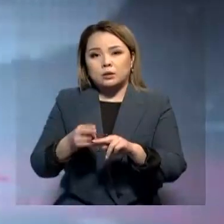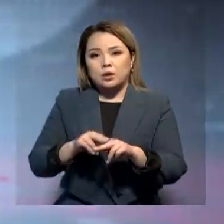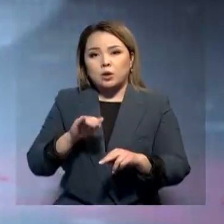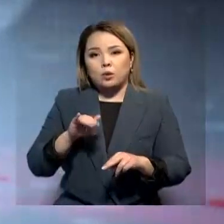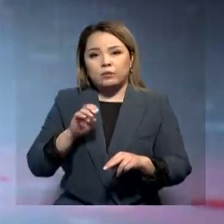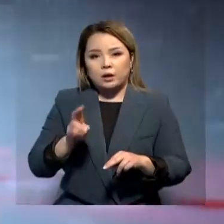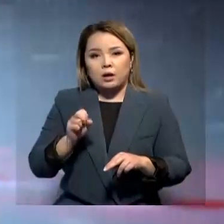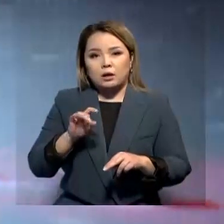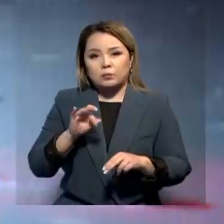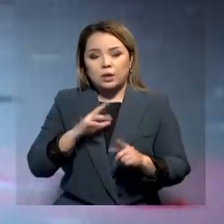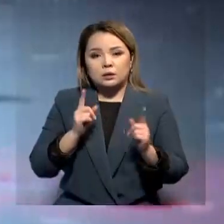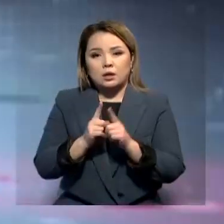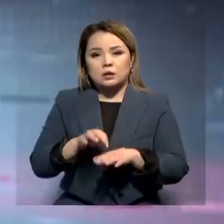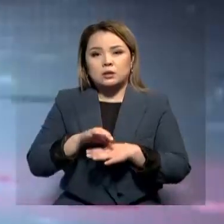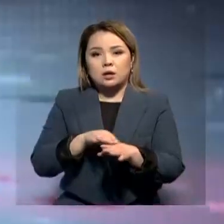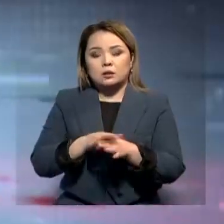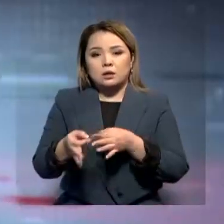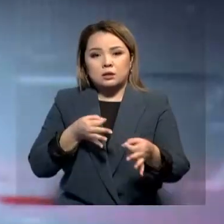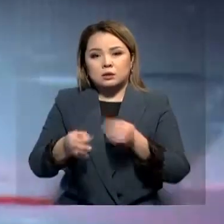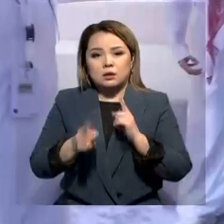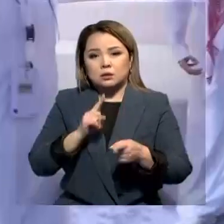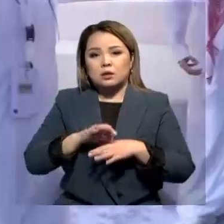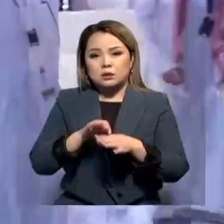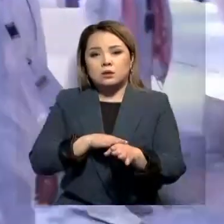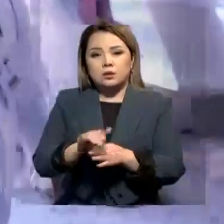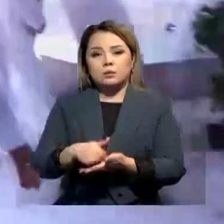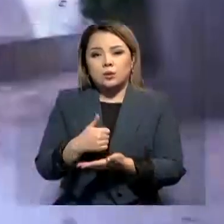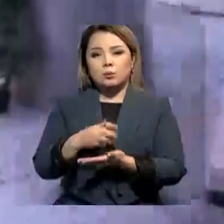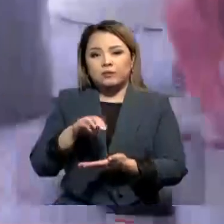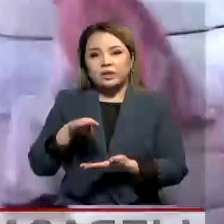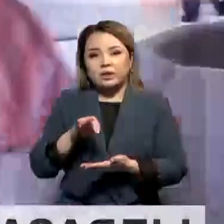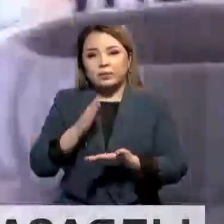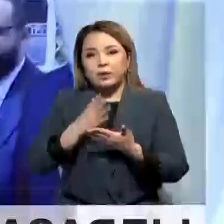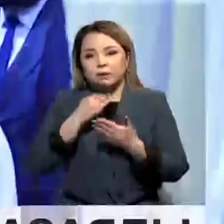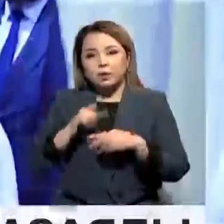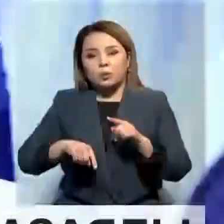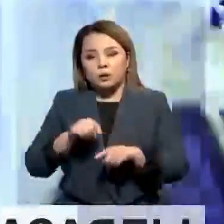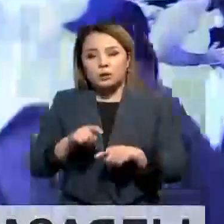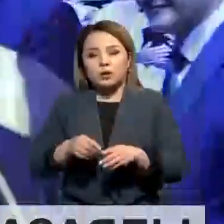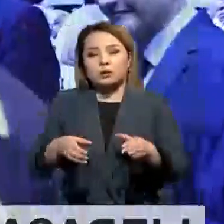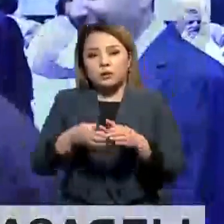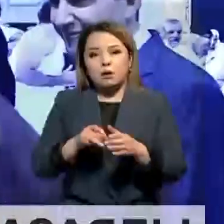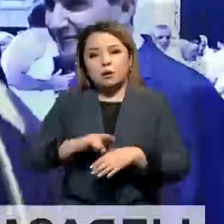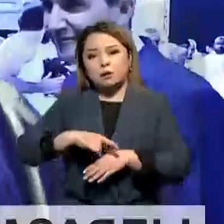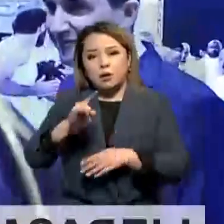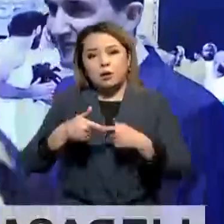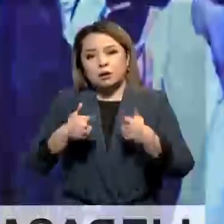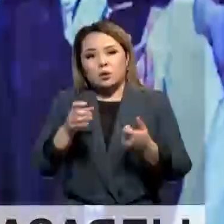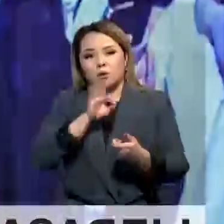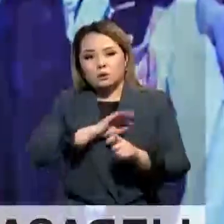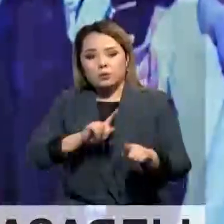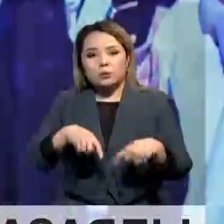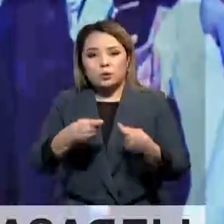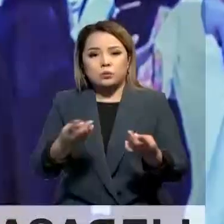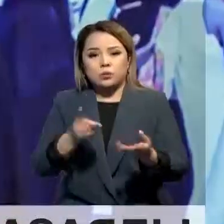Тауфик Ар-Рабиямен кездесуде осы мәселені көтерді. Бас мүфти отандастарымыз үшін әуе қатынасы мен қонақ үй бағасын қол жетімді етуді